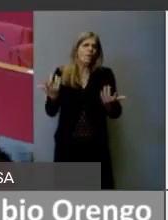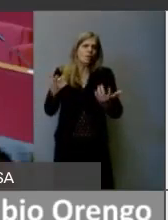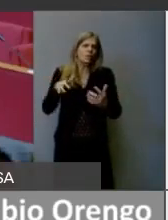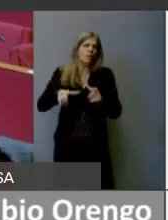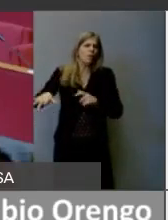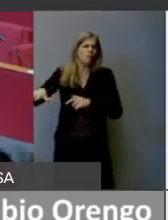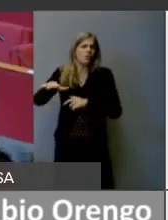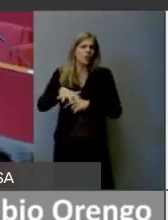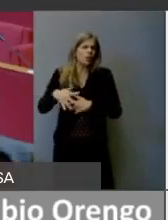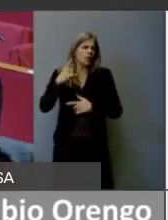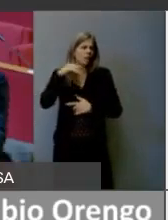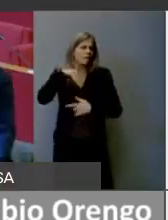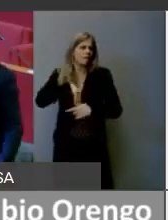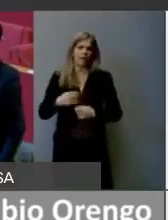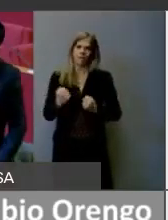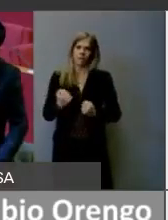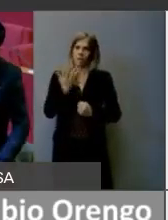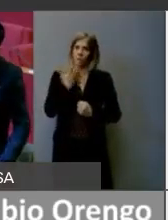dalla cittadinanza.